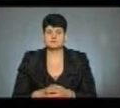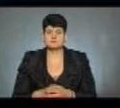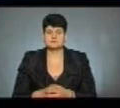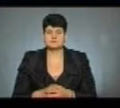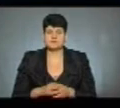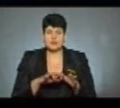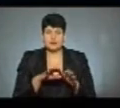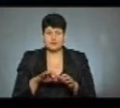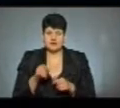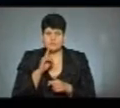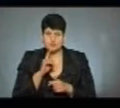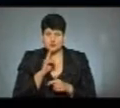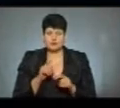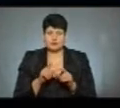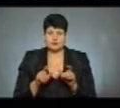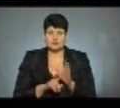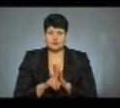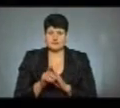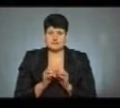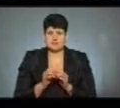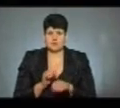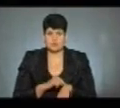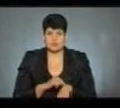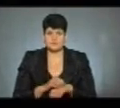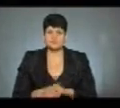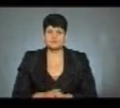Демонтаж тимчасової споруди розпочали о 10-й годині.